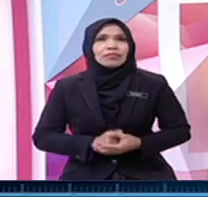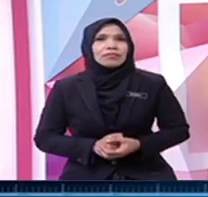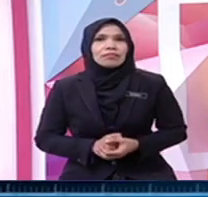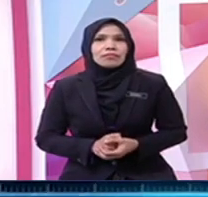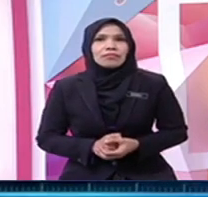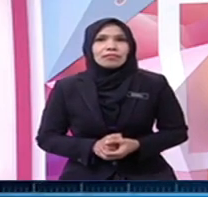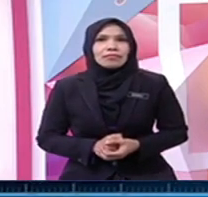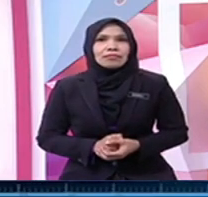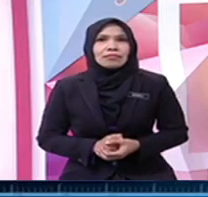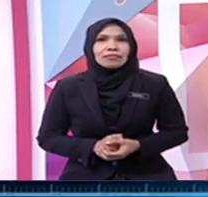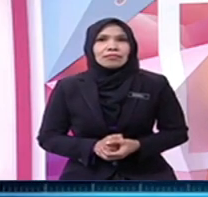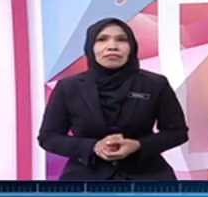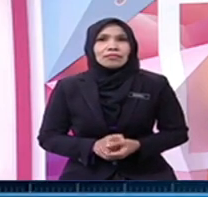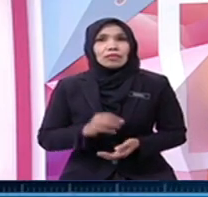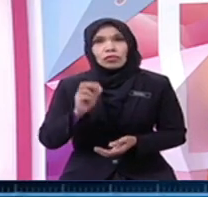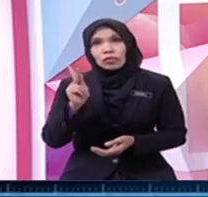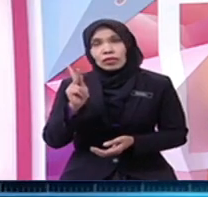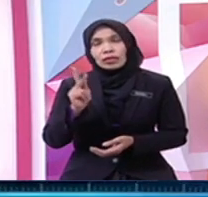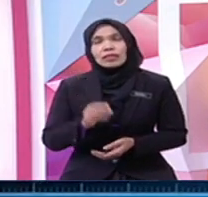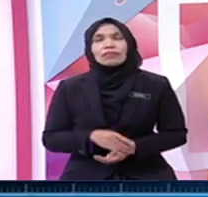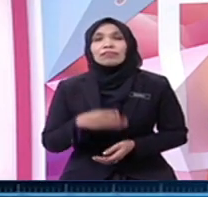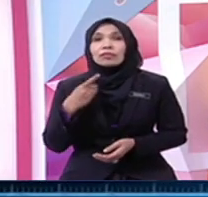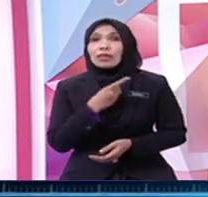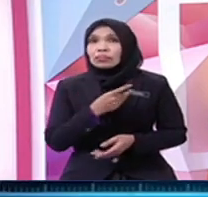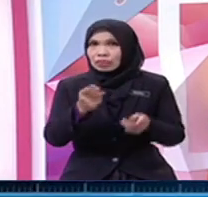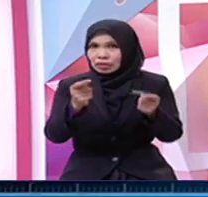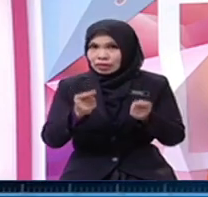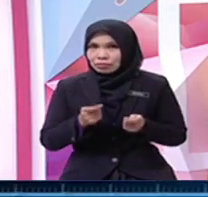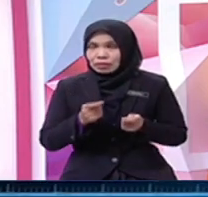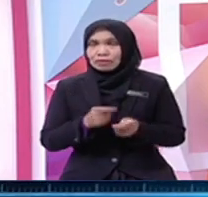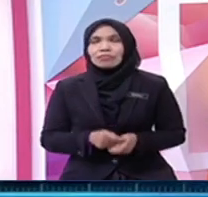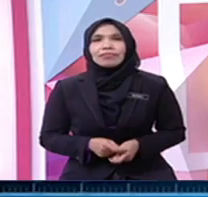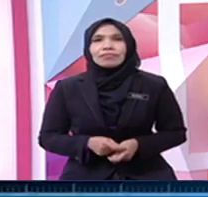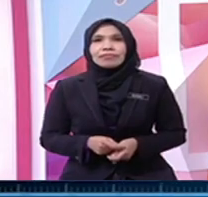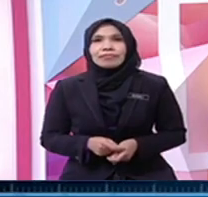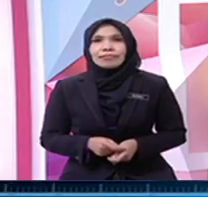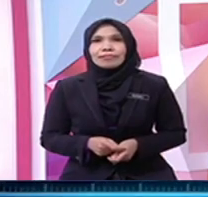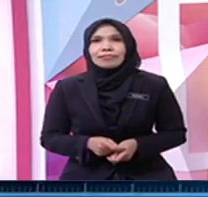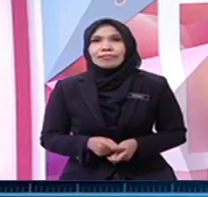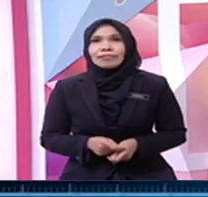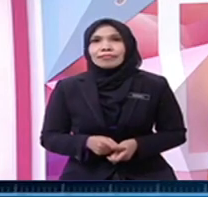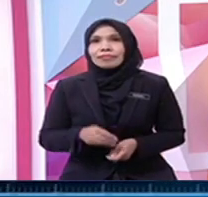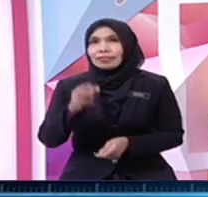ya Oke kami terima misi itu pakai slime base I love